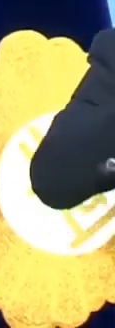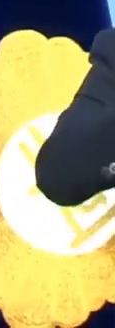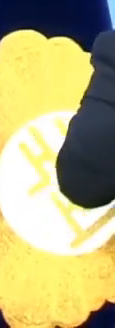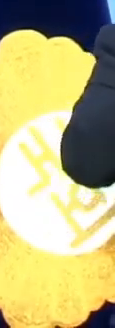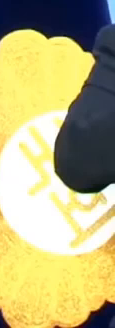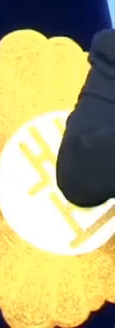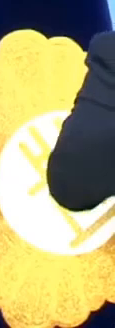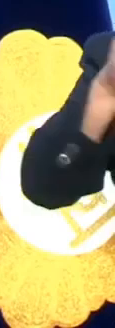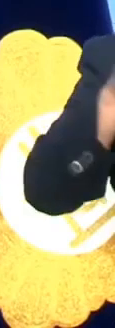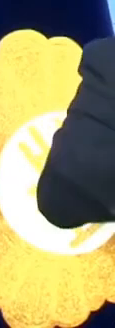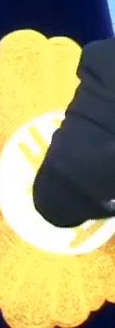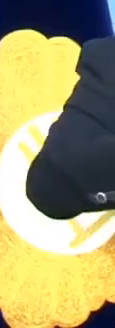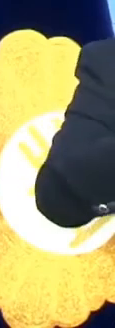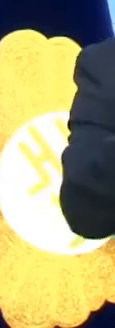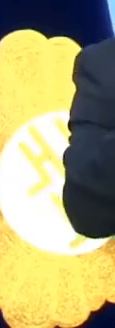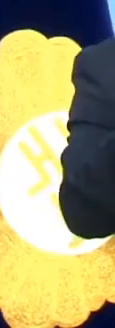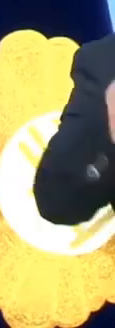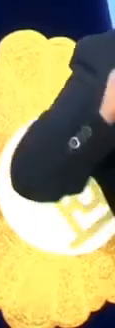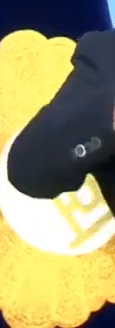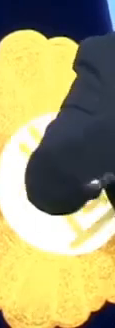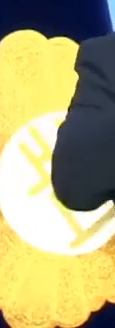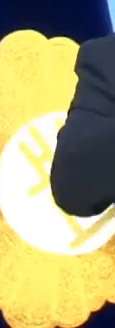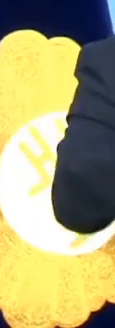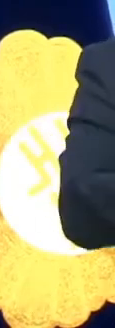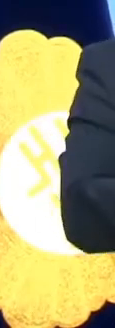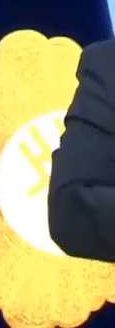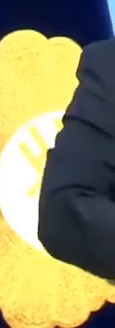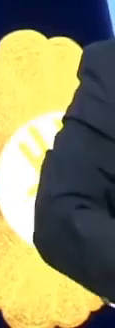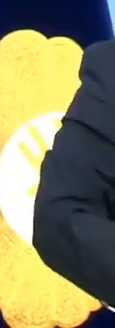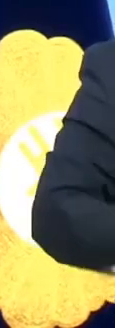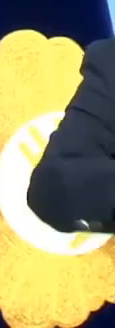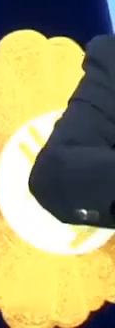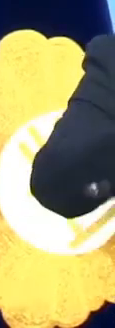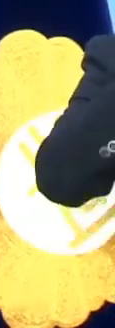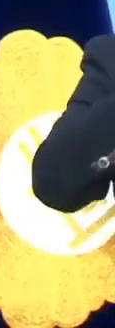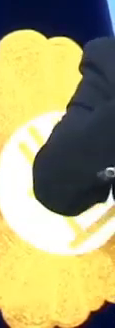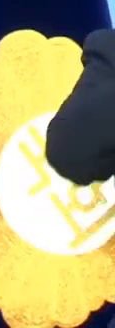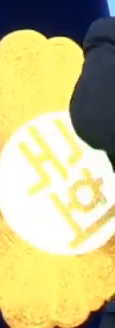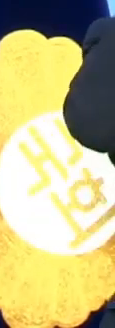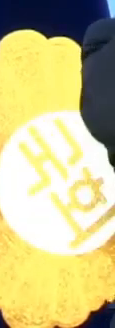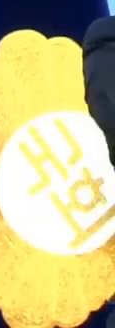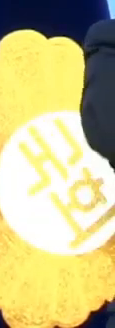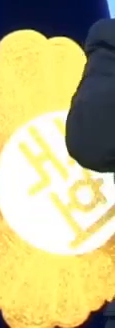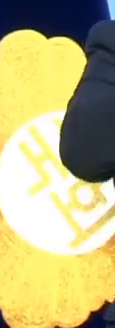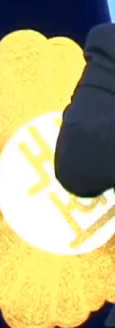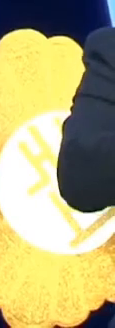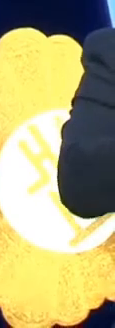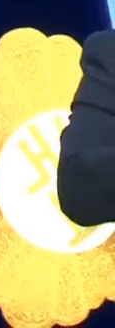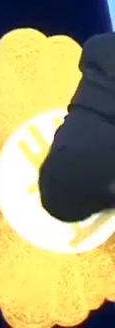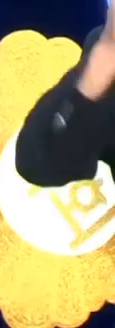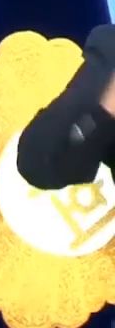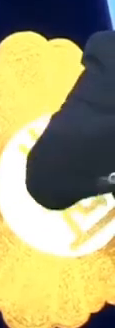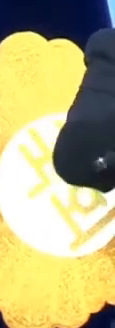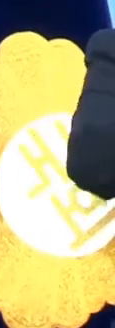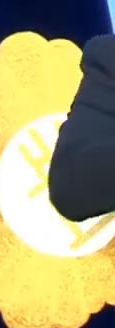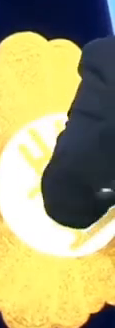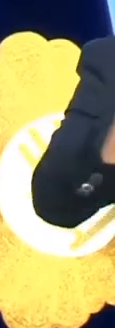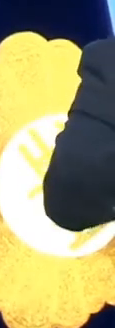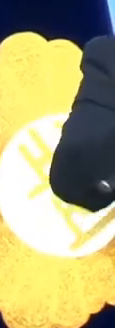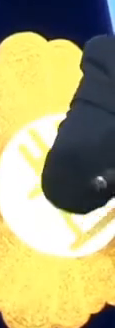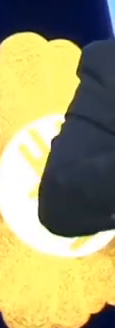법률안 을 포함하여 200 13건 입니다 먼저 청년 기본법 전통시장 및